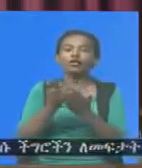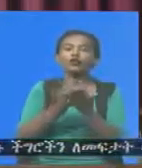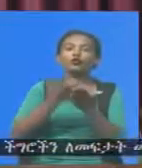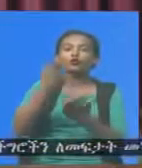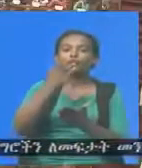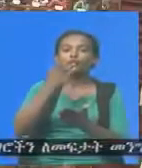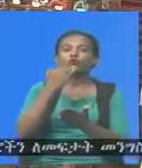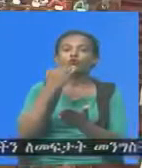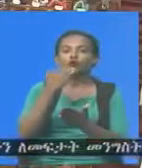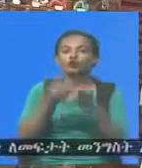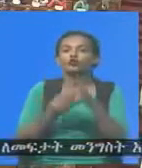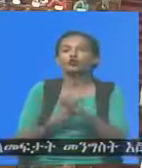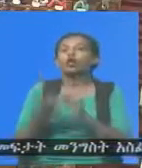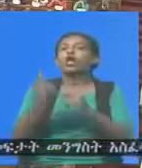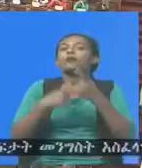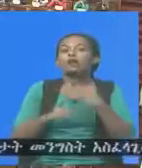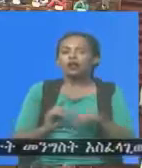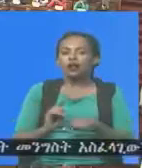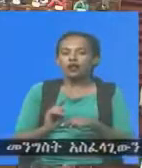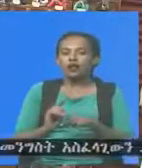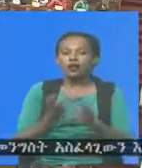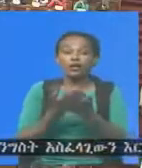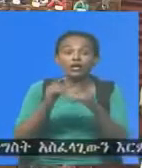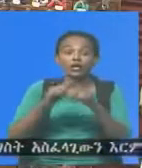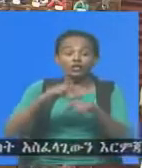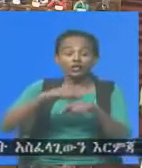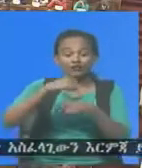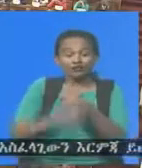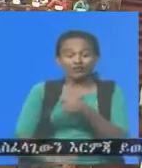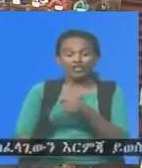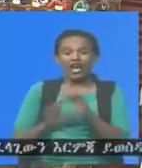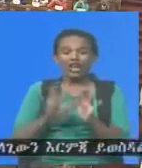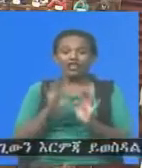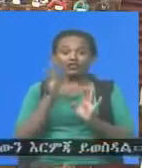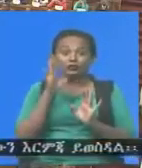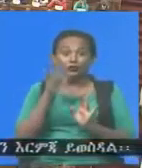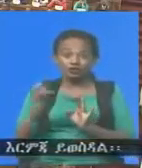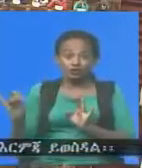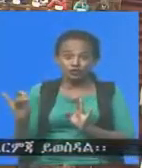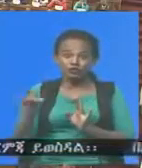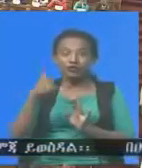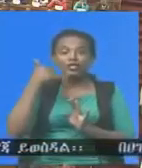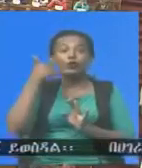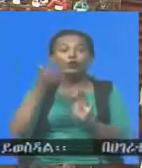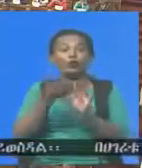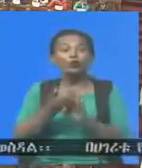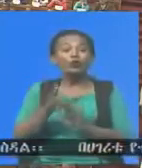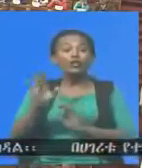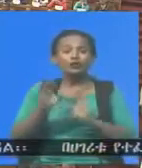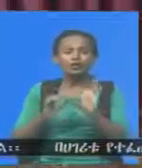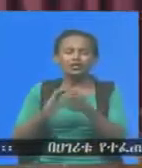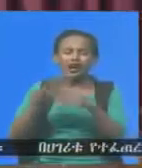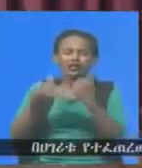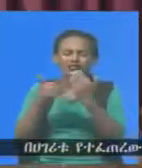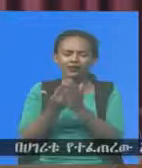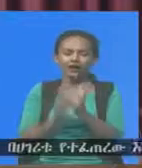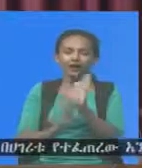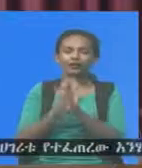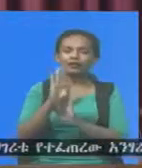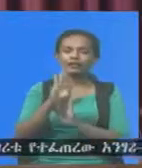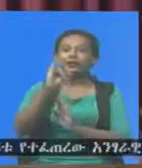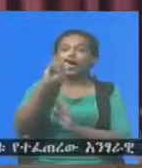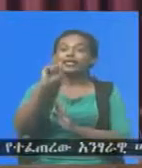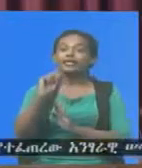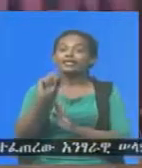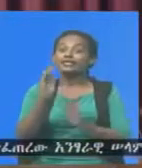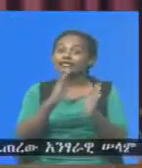ነው። በነገራችን ላይ ጊዜ ላለመውሰድ ዝርዝሩን አላነሳም እንጂ በቴሌኮም ሴክተር የሚደረግ አጠቃላይ እድገት፣ የአይቲ